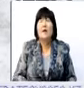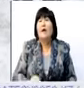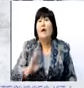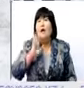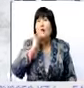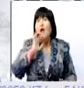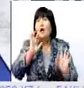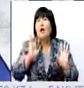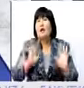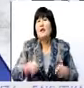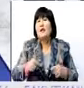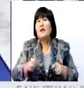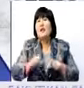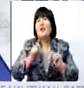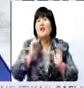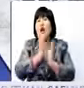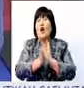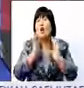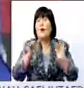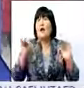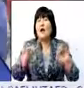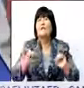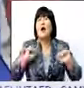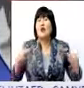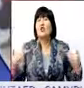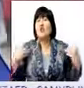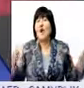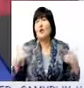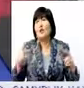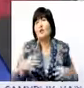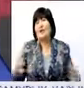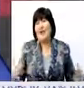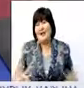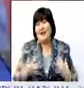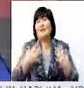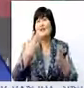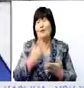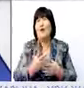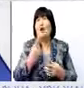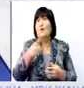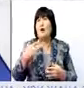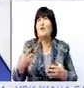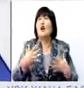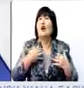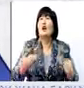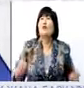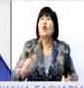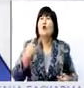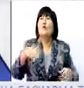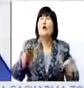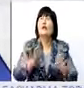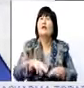Таңсәріден президент паркіне жиналған жұртшылық алдымен жаппай жаттығу жасап, біршама қыздырынып алды. Бір жағынан салауаттылыққа, бір